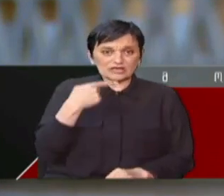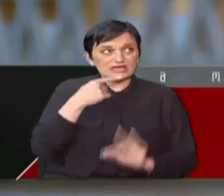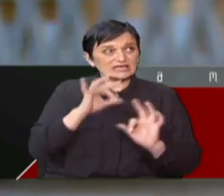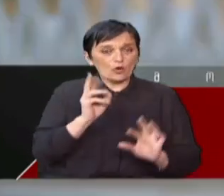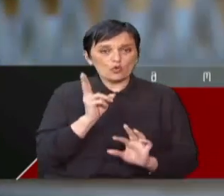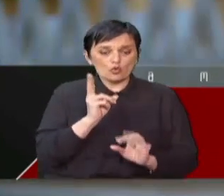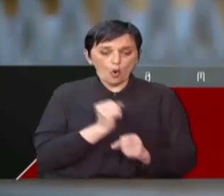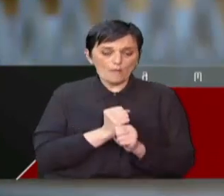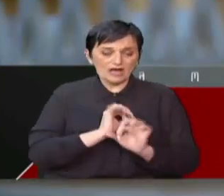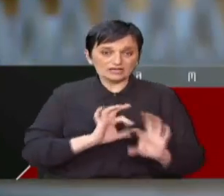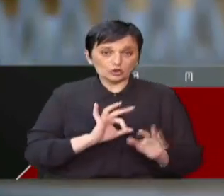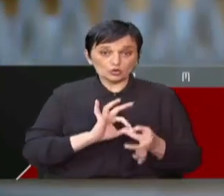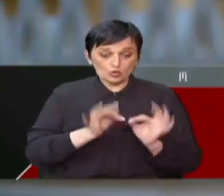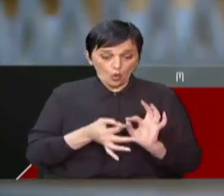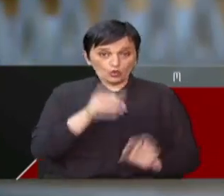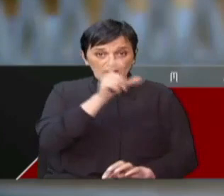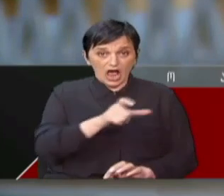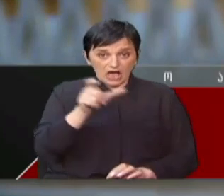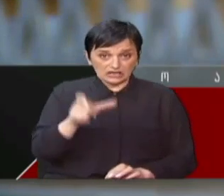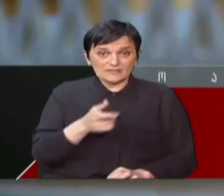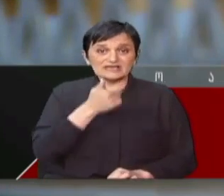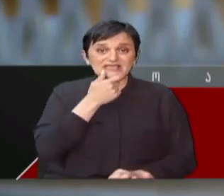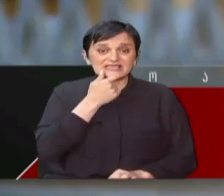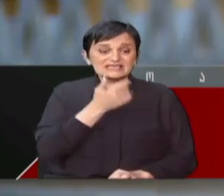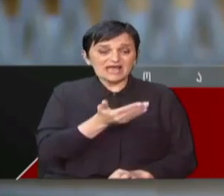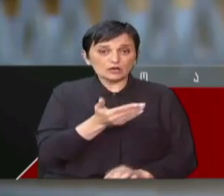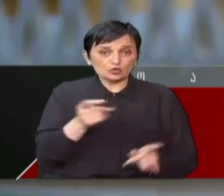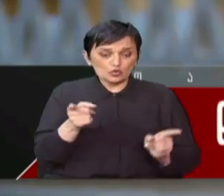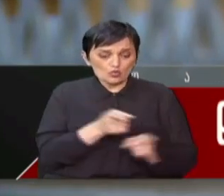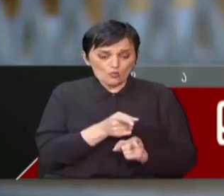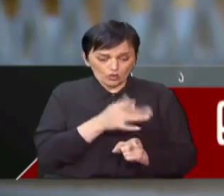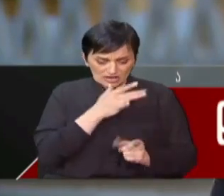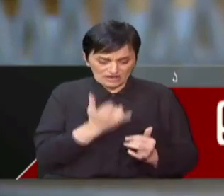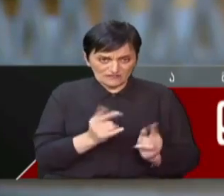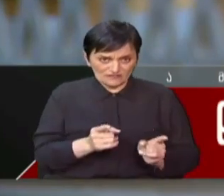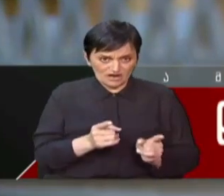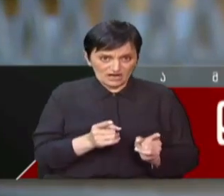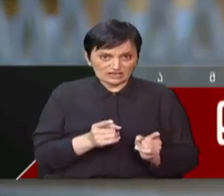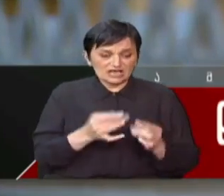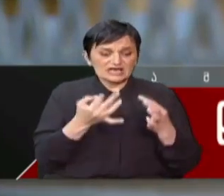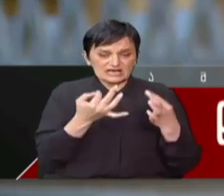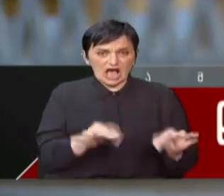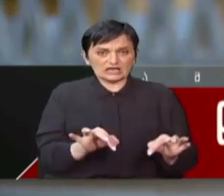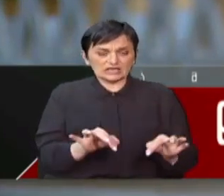ნათქვამებზე კომენტარი ვაკეთო. კონკრეტული ადამიანები მოვიდნენ მიხეილ სააკაშვილის უმოკლეს ვადაში